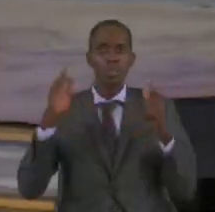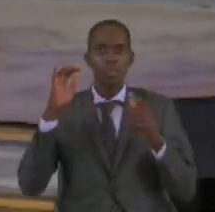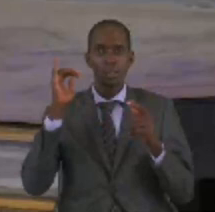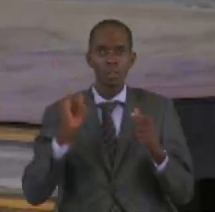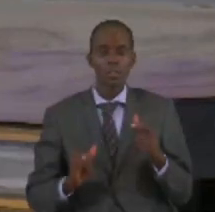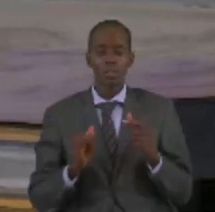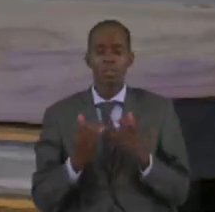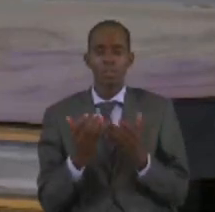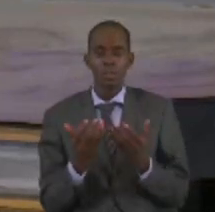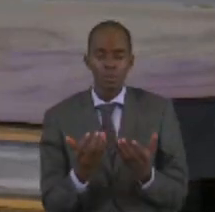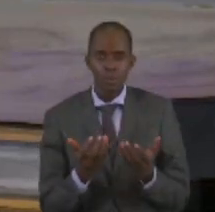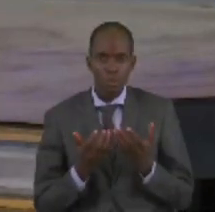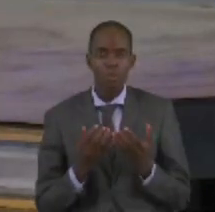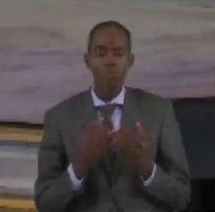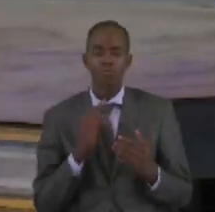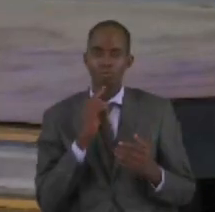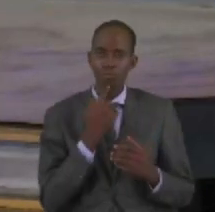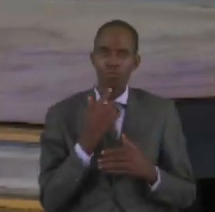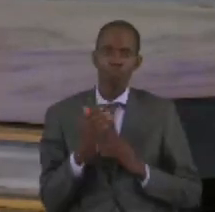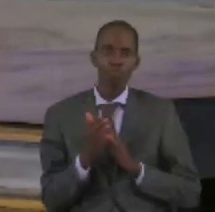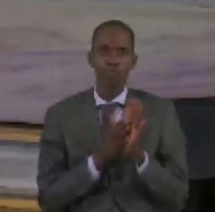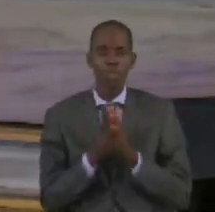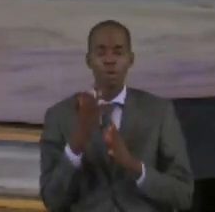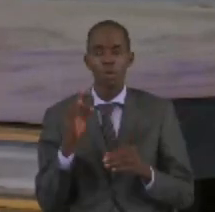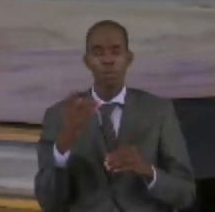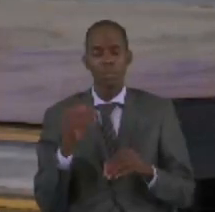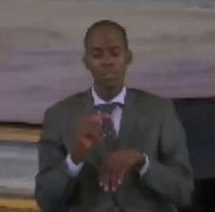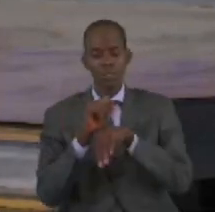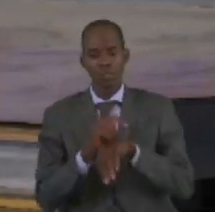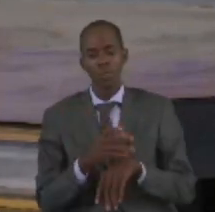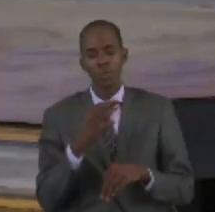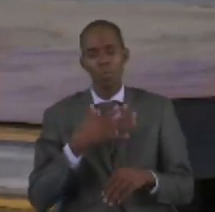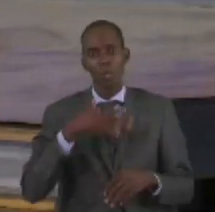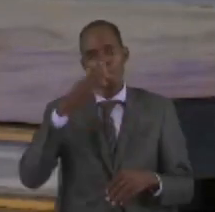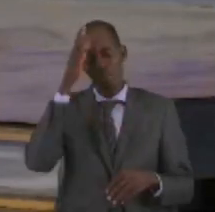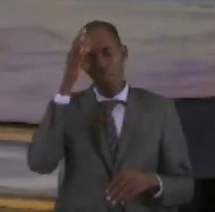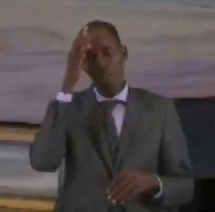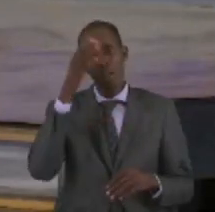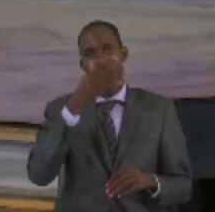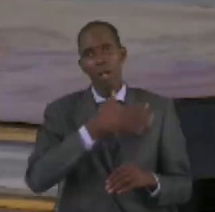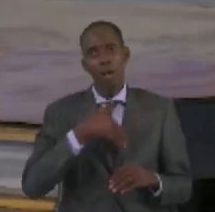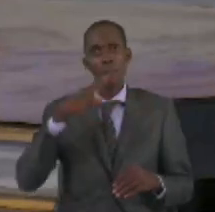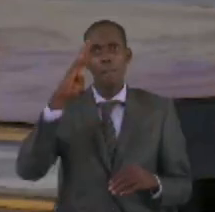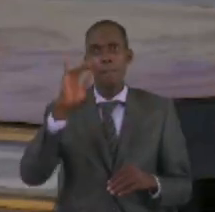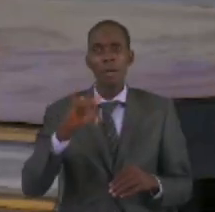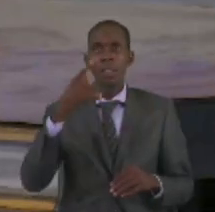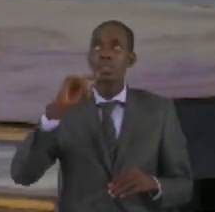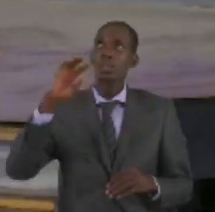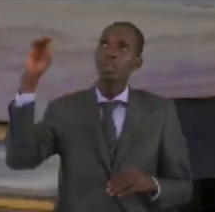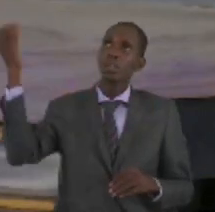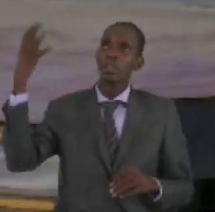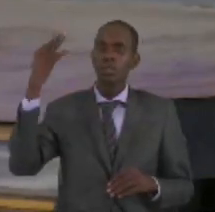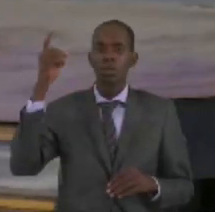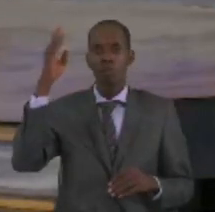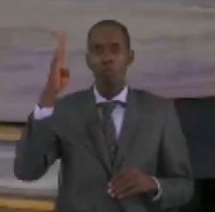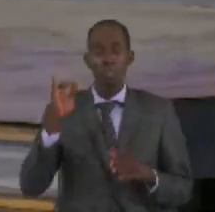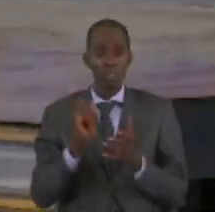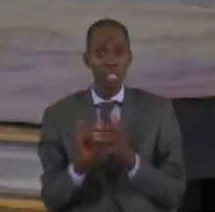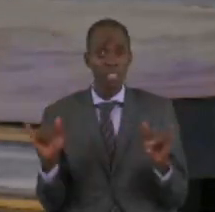excessif pour les traditions de mes pères. Voyons ce qu'il est devenu par la grâce de Dieu.